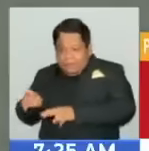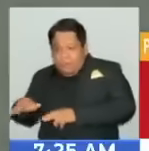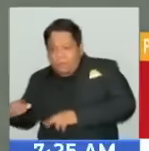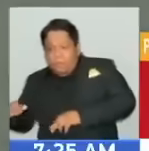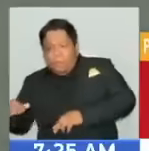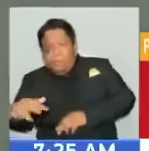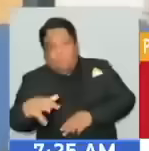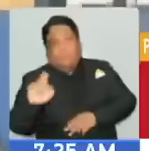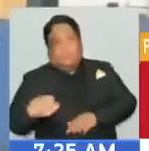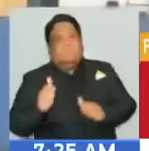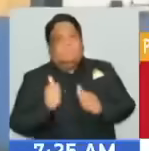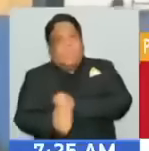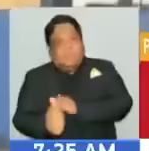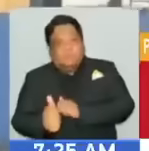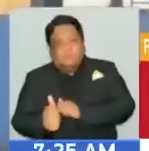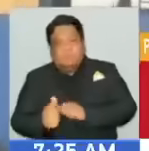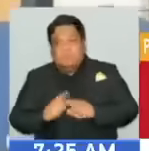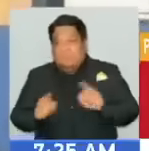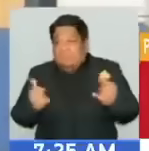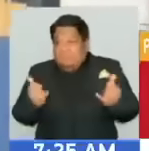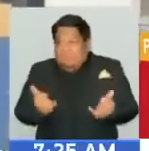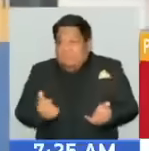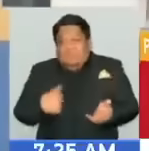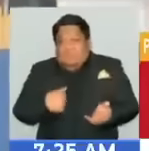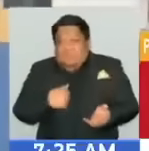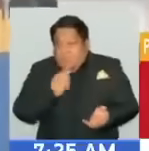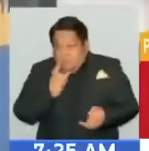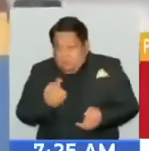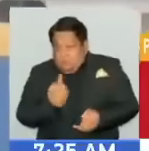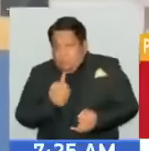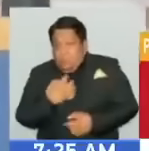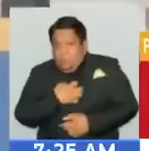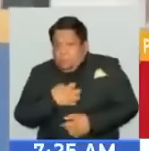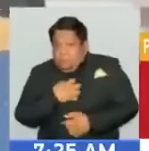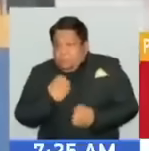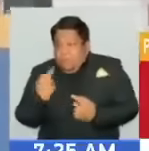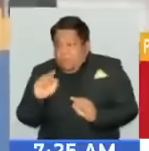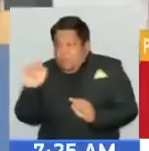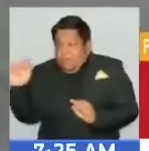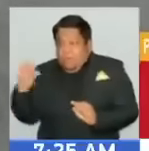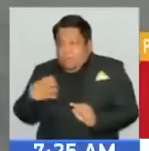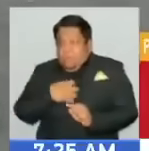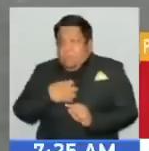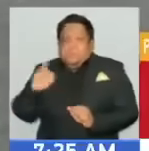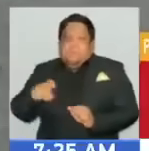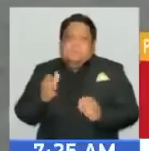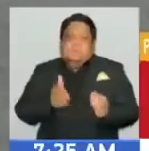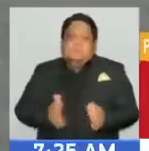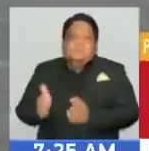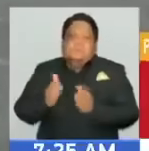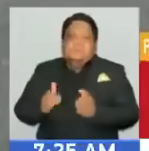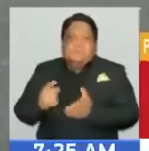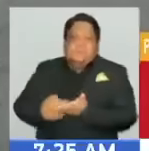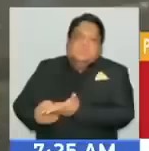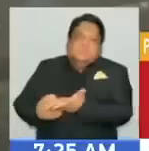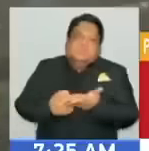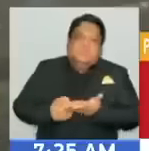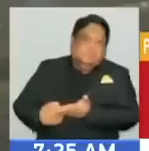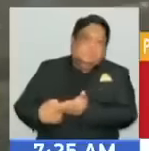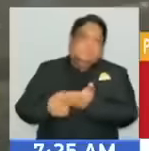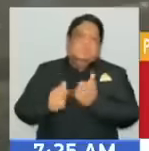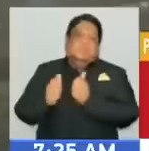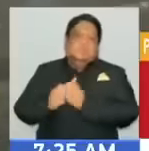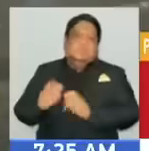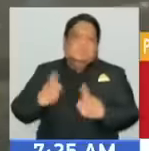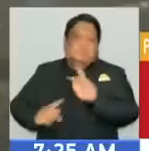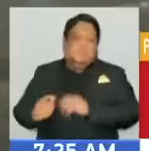ako nagko-complain, marami nagko-complain, I guess we have to prepare for a public hearing. May research ko ba ang committee nyo na itong